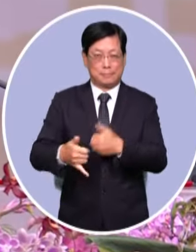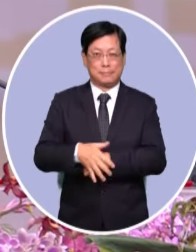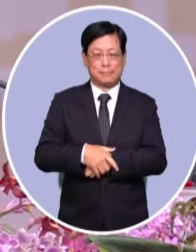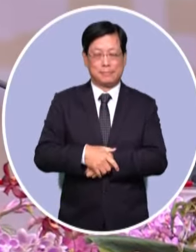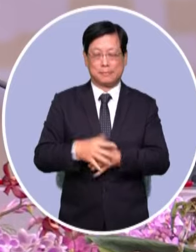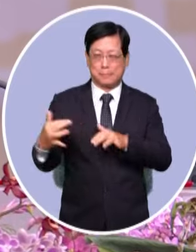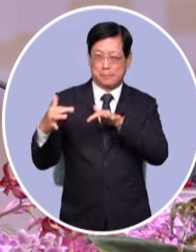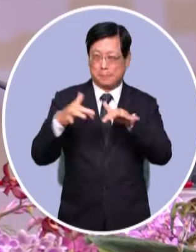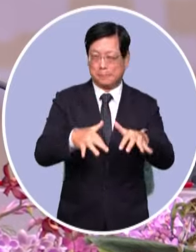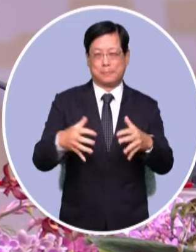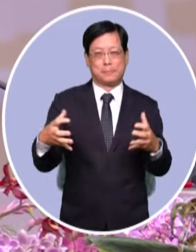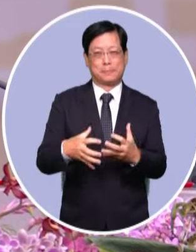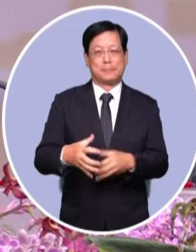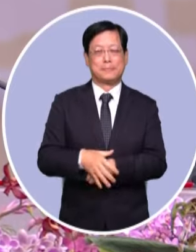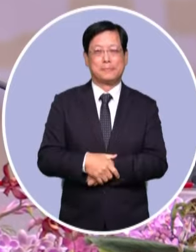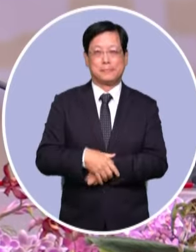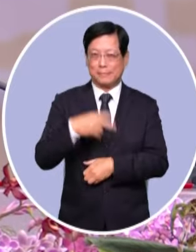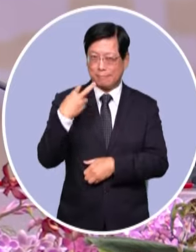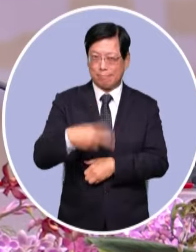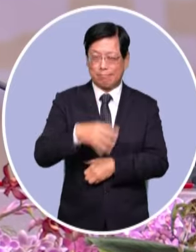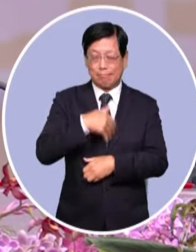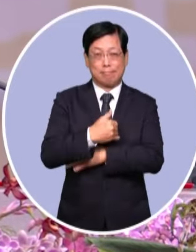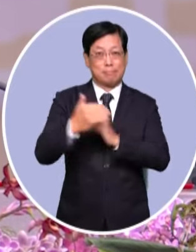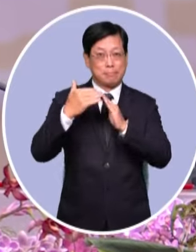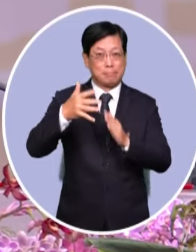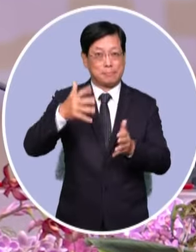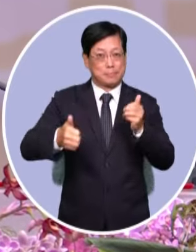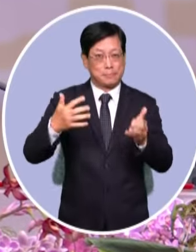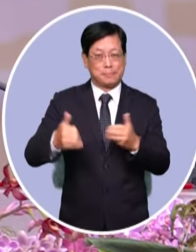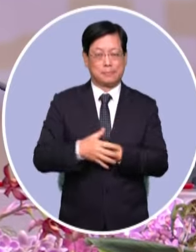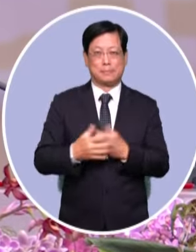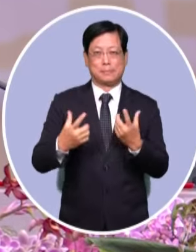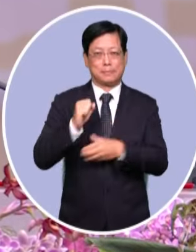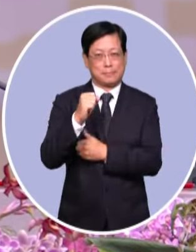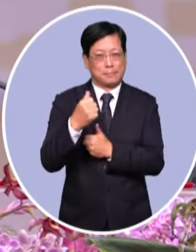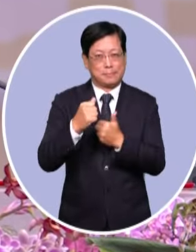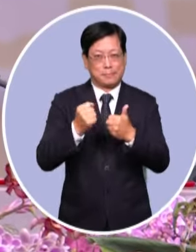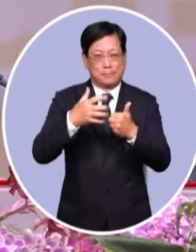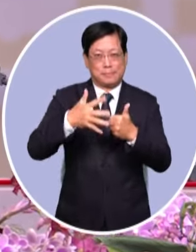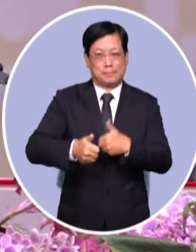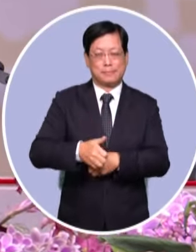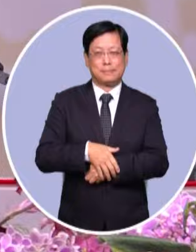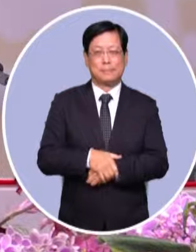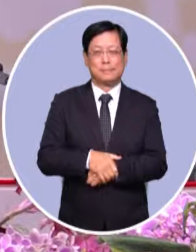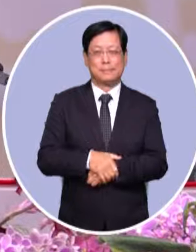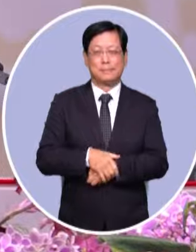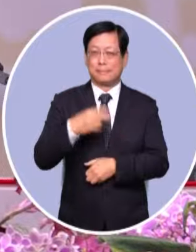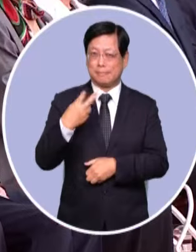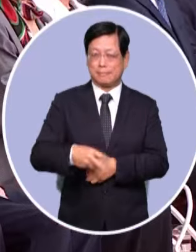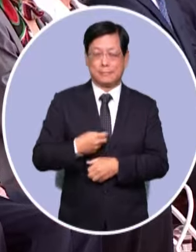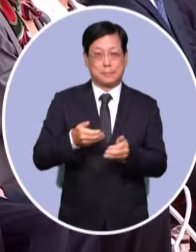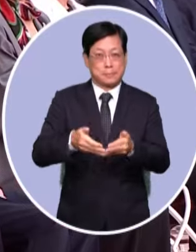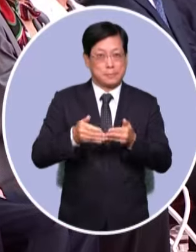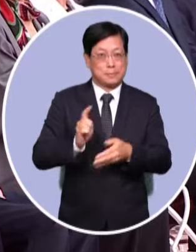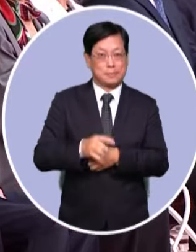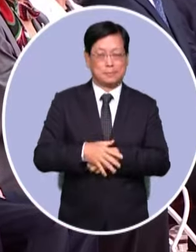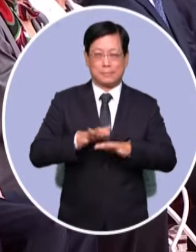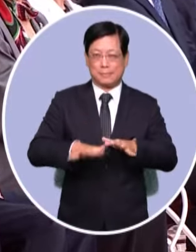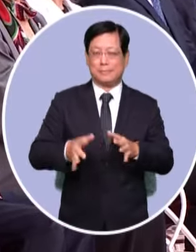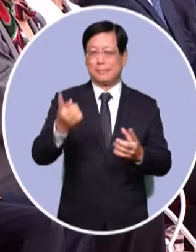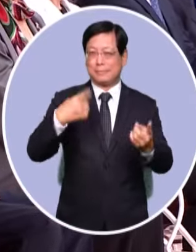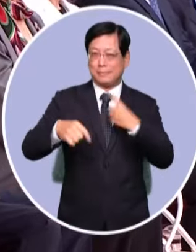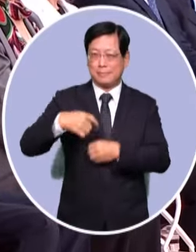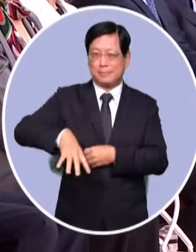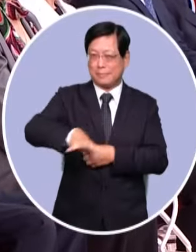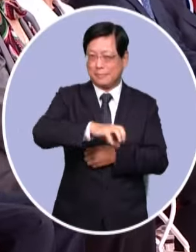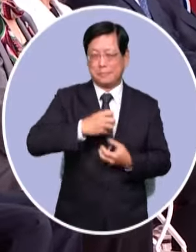一起来参加，还有各县市县市长、议长，还有更重要，各位在场的